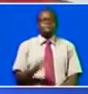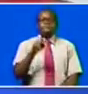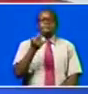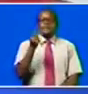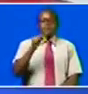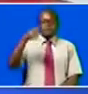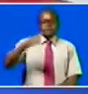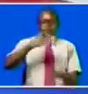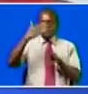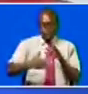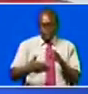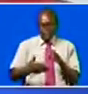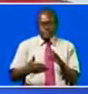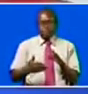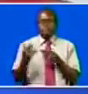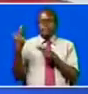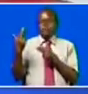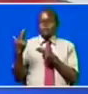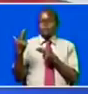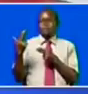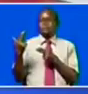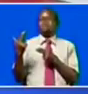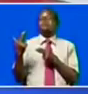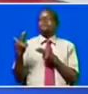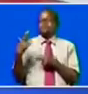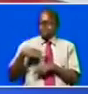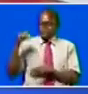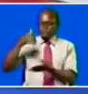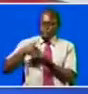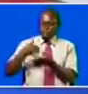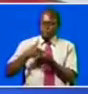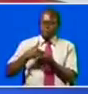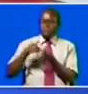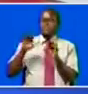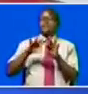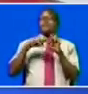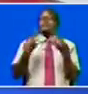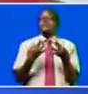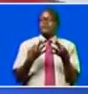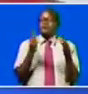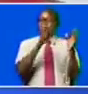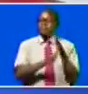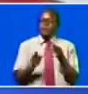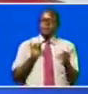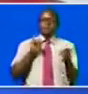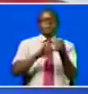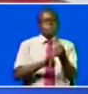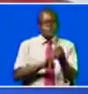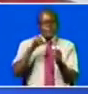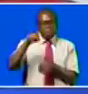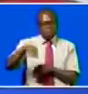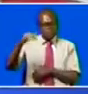leo weekend kwa jumla. Natumai walio katika ndoa na mahusiano ama wale ambao wanapania kupata wapenzi na wachumba wameweza